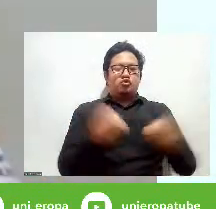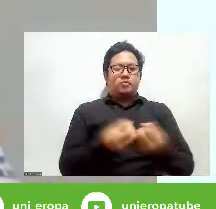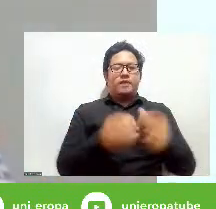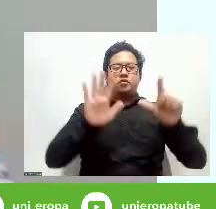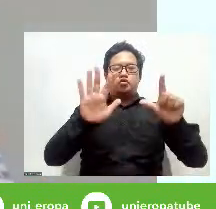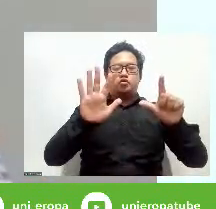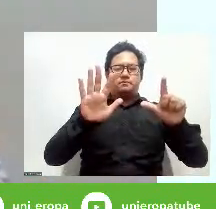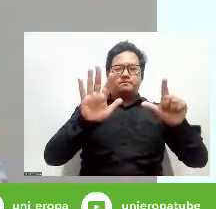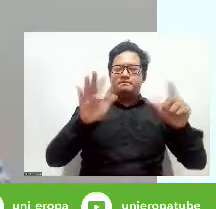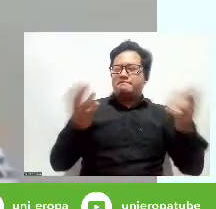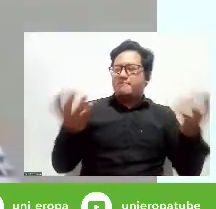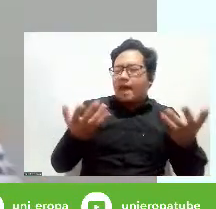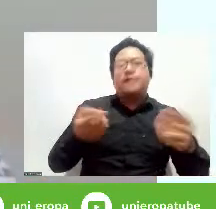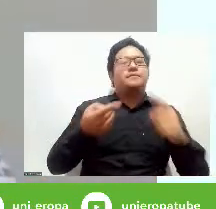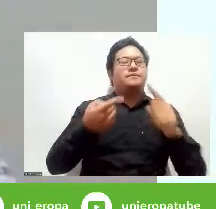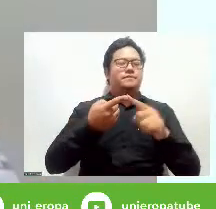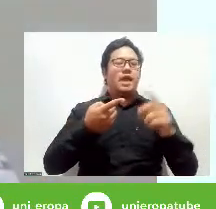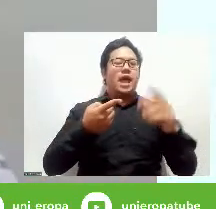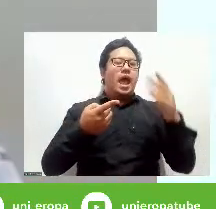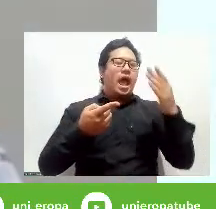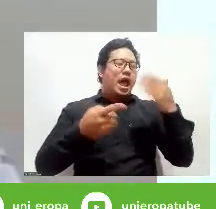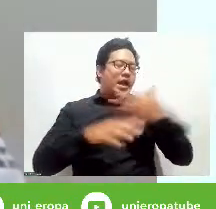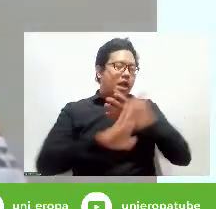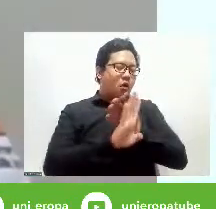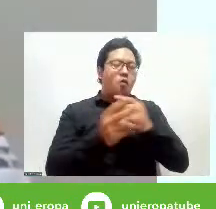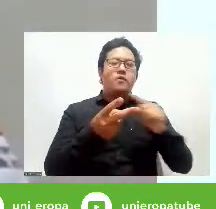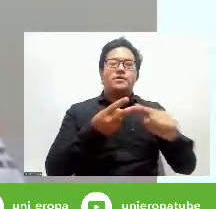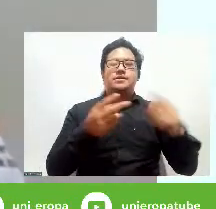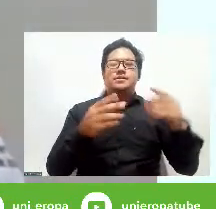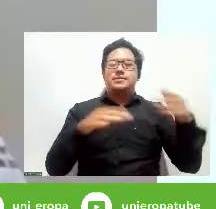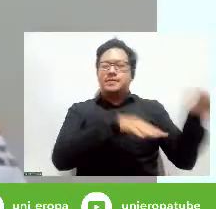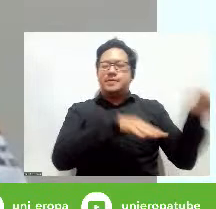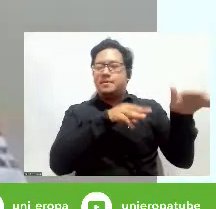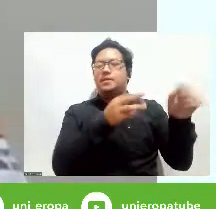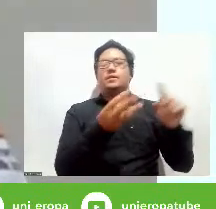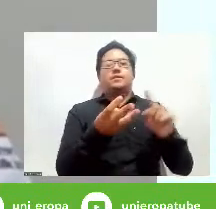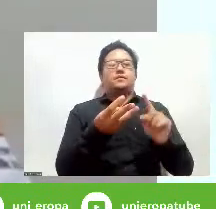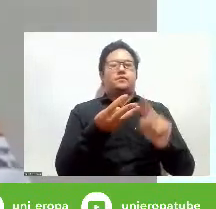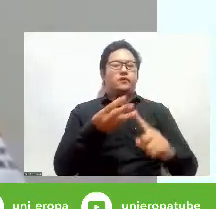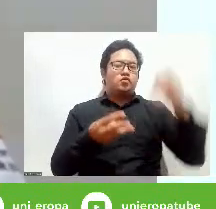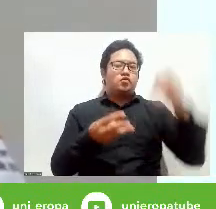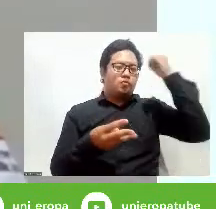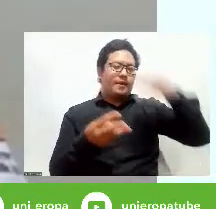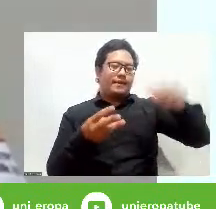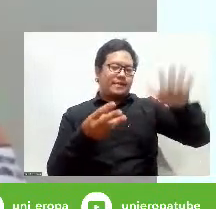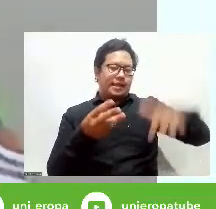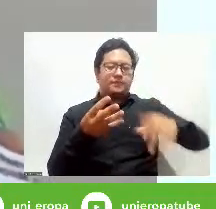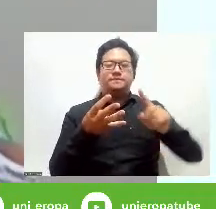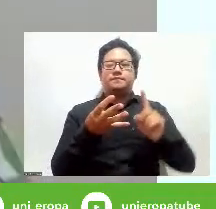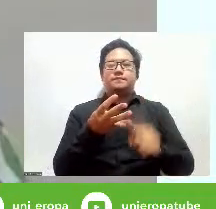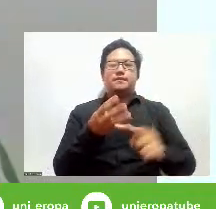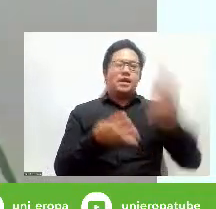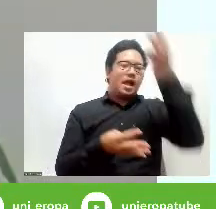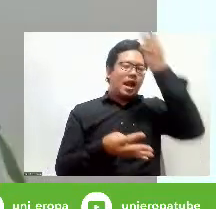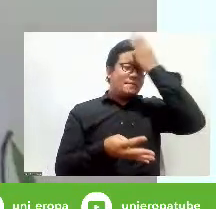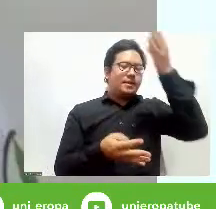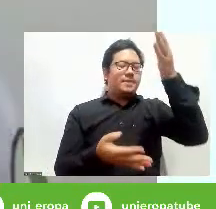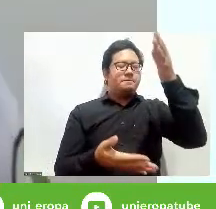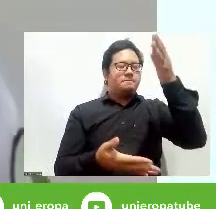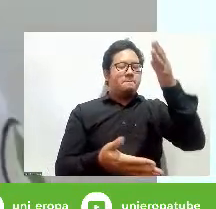Jambi Sumatera Selatan Kalimantan Barat tengah Kalimantan Selatan dan